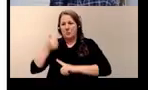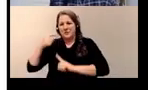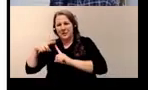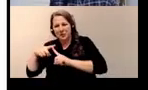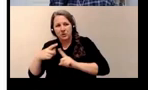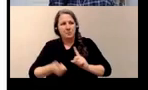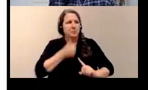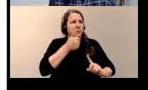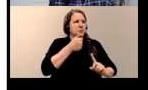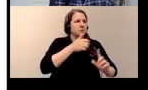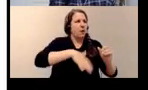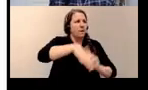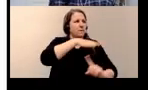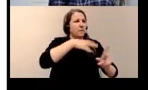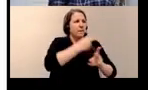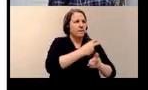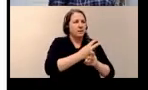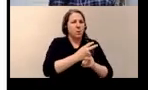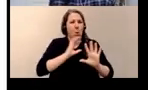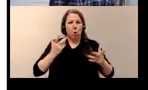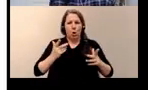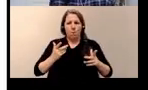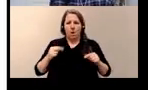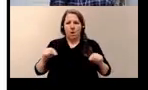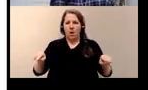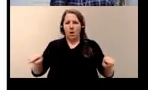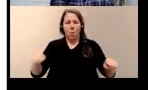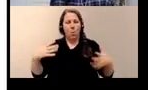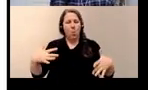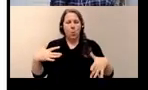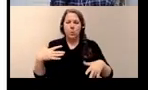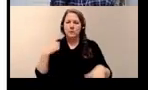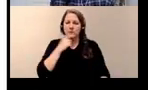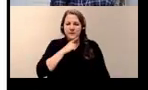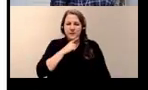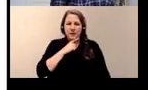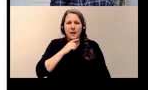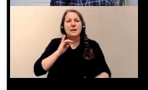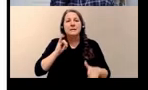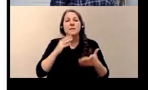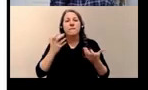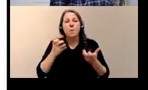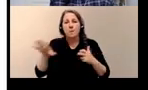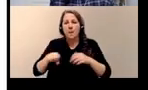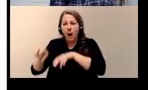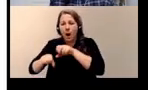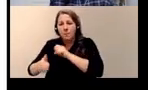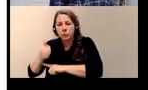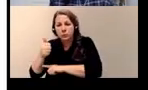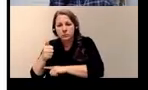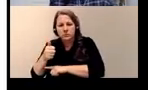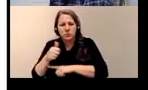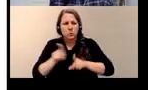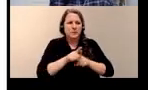sont difficiles à combiner. Hein, c'est-à-dire que vouloir à la fois mettre du numérique partout, si je caricature, et faire attention